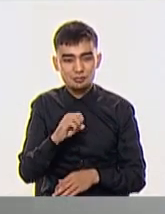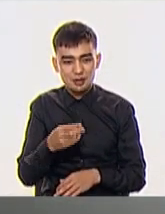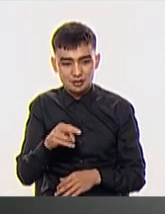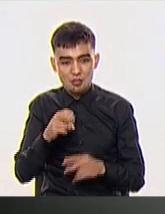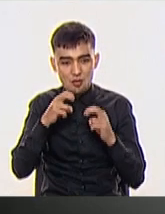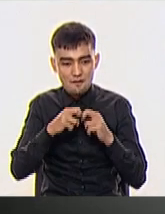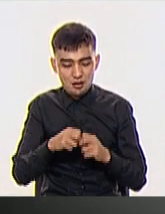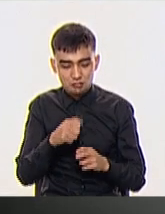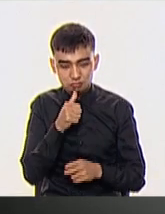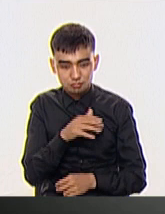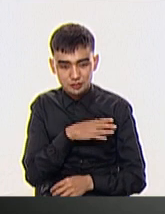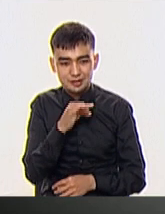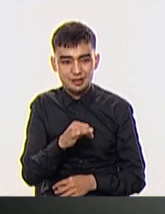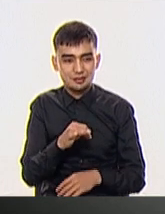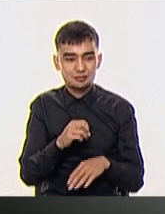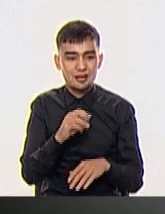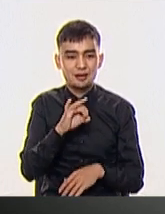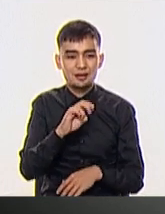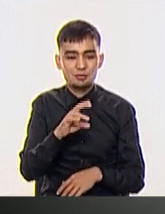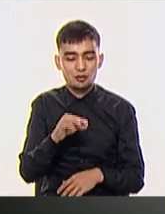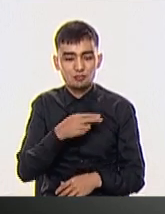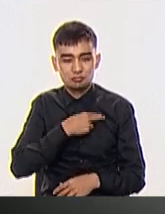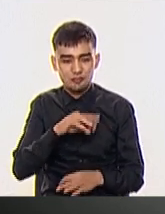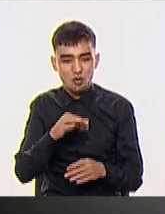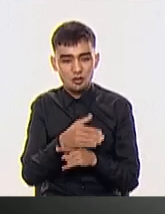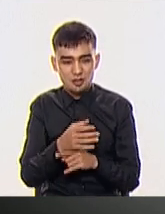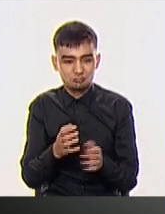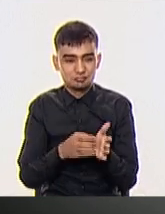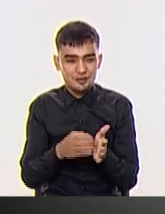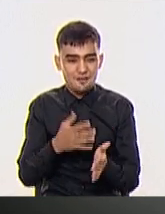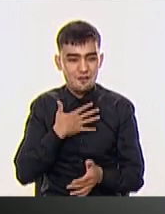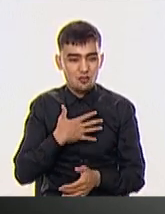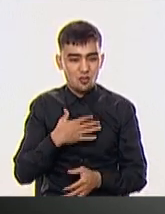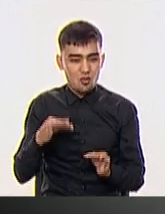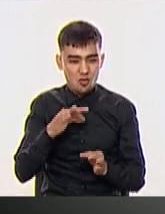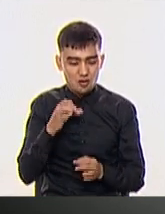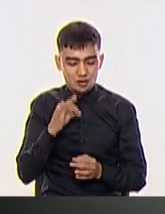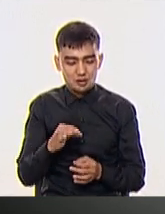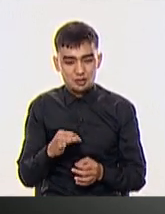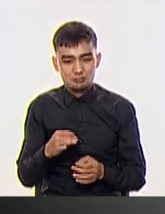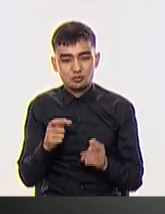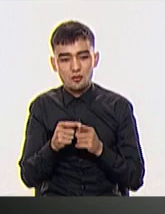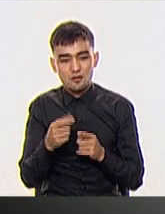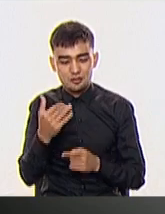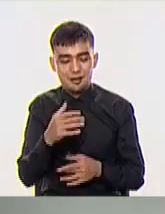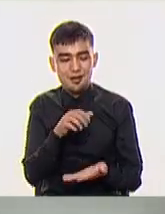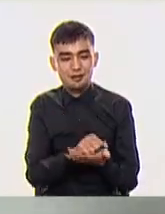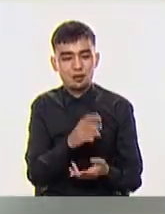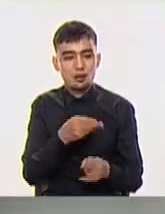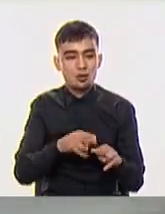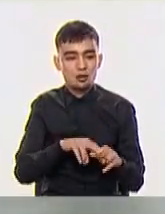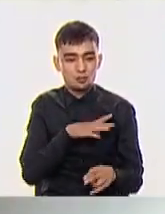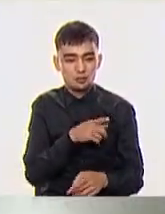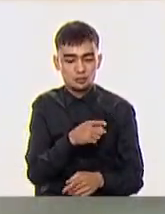устроили проверку. Инспекторы к версии гибели рыбы от нехватки кислорода отнеслись скептически. По их словам, арендатор, за